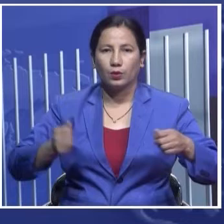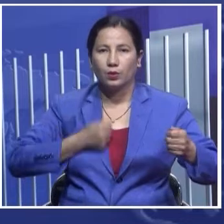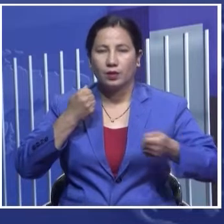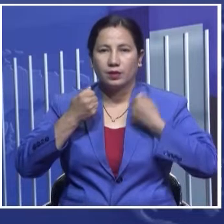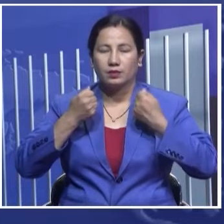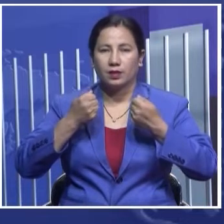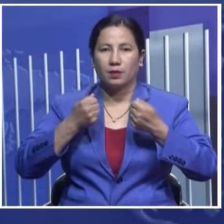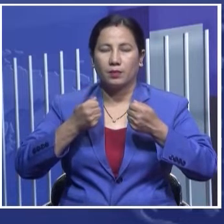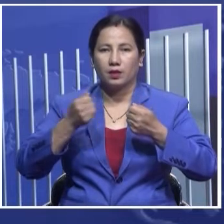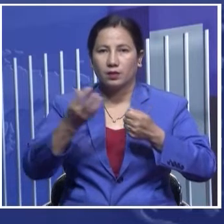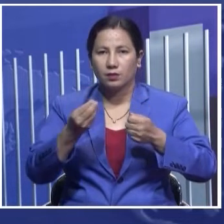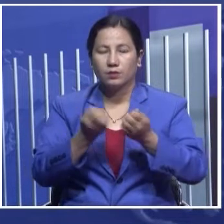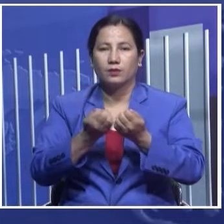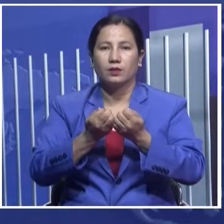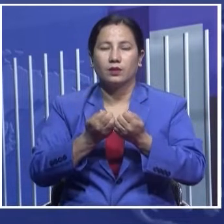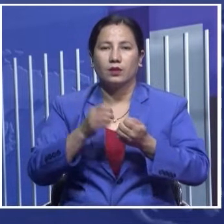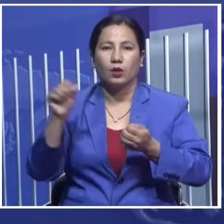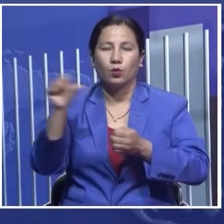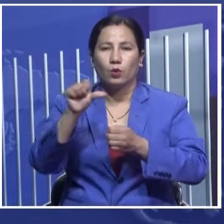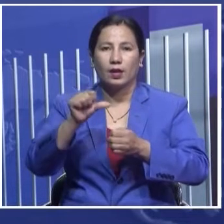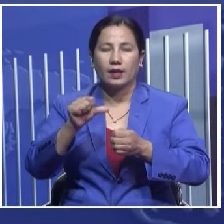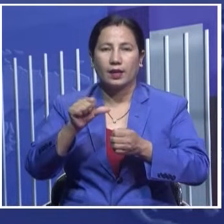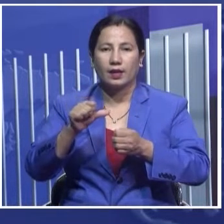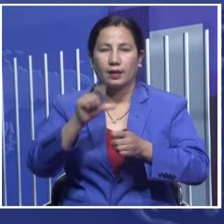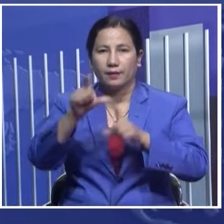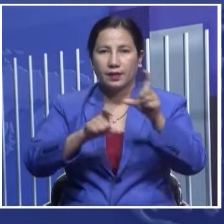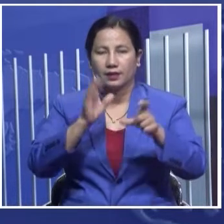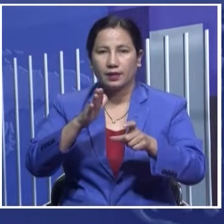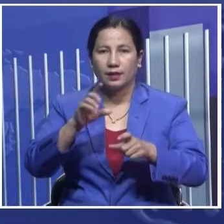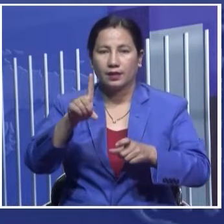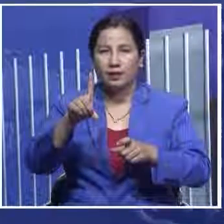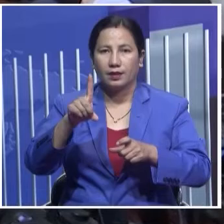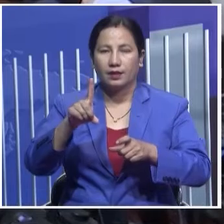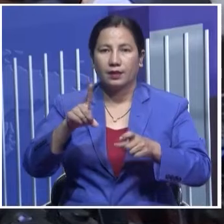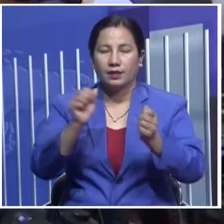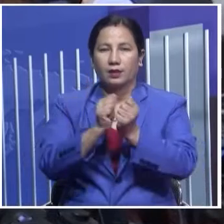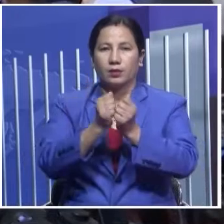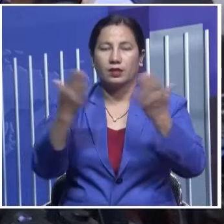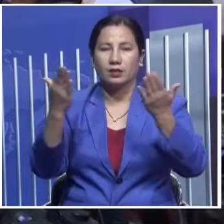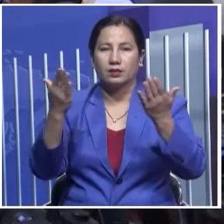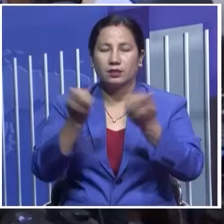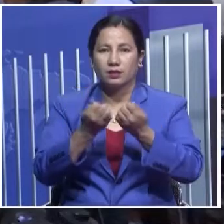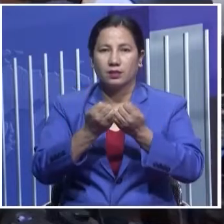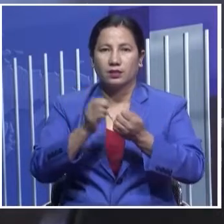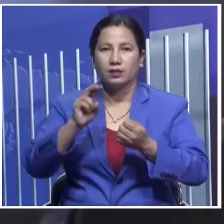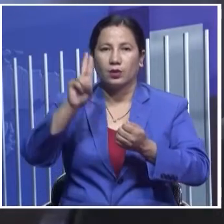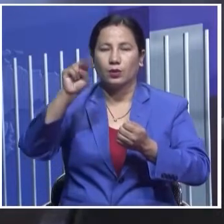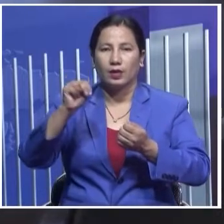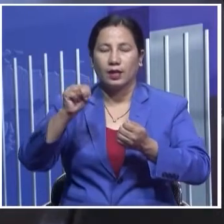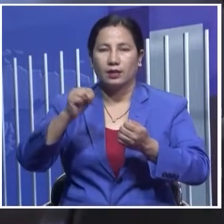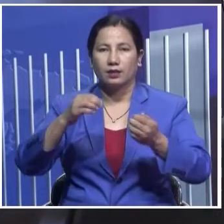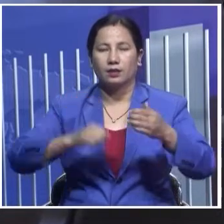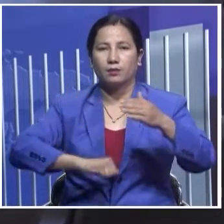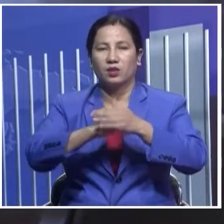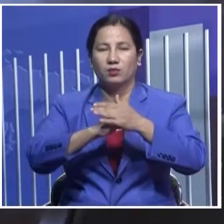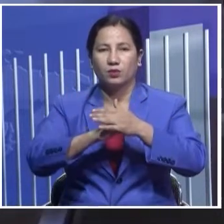हिंसात्मक हमलाको निन्दा गर्नुभएको छ। उहाँका प्रवक्ताले एक विज्ञप्ति प्रकाशन गरेर संयुक्त राष्ट्रसङ्घीय प्रमुख